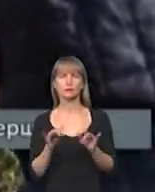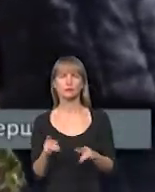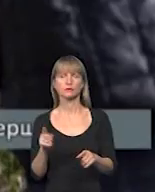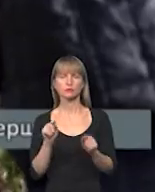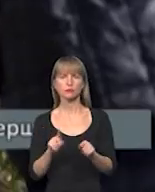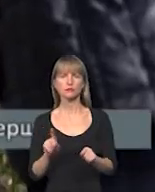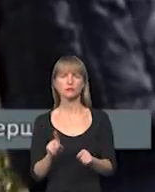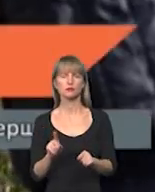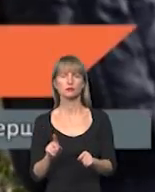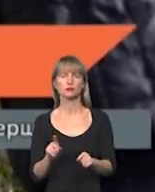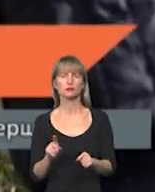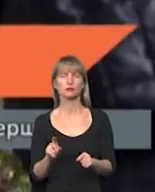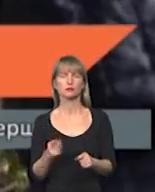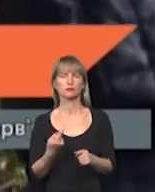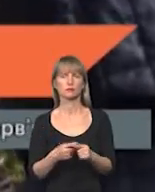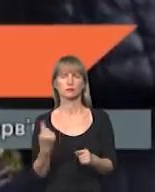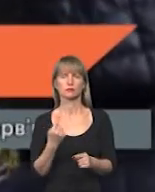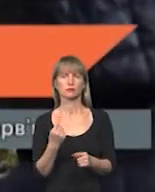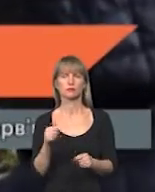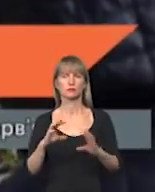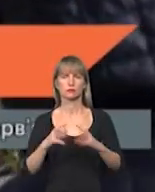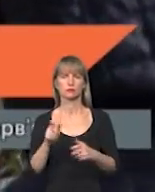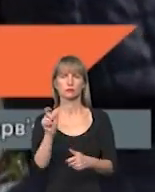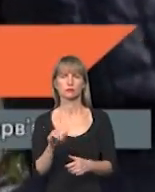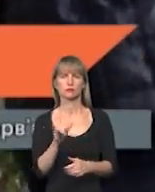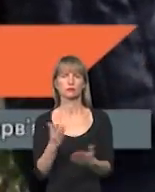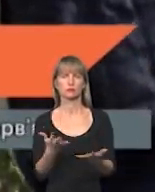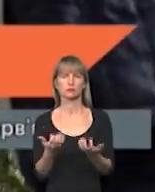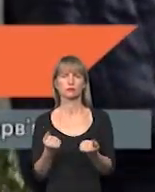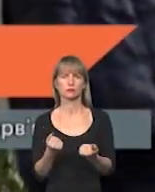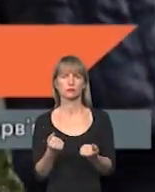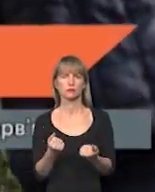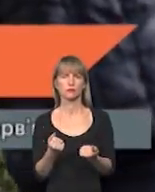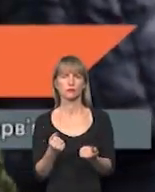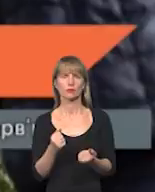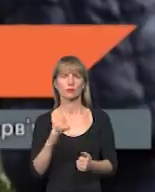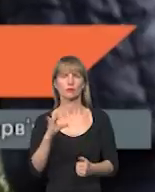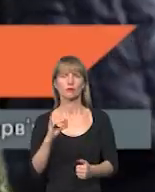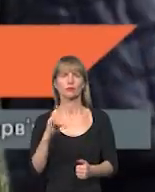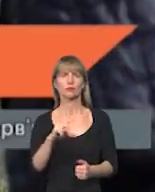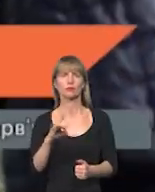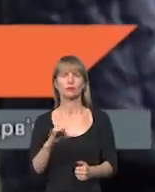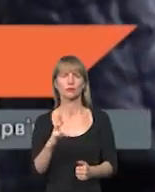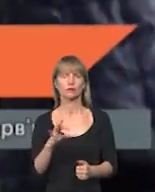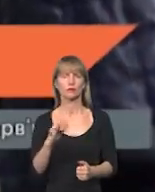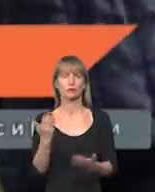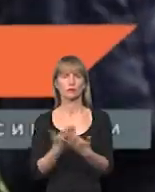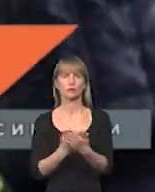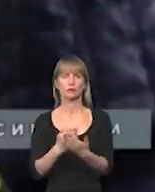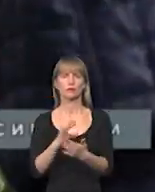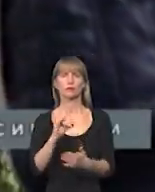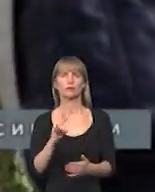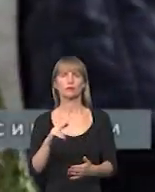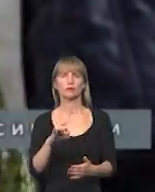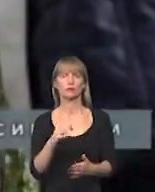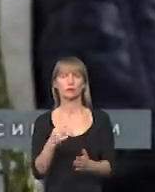Белик – это самый первый в мире человек, у которого взяли первое синхронное в мире киноинтервью. То есть, ну,